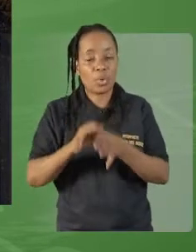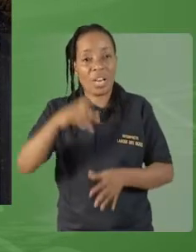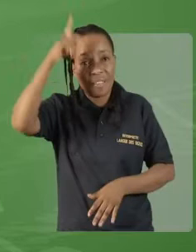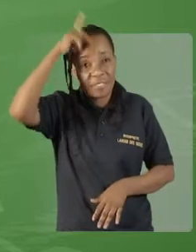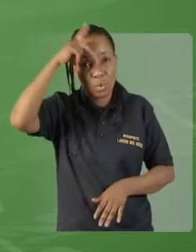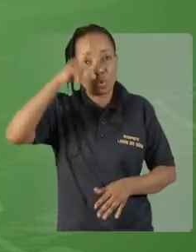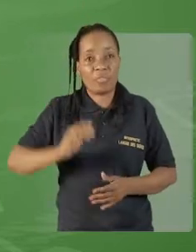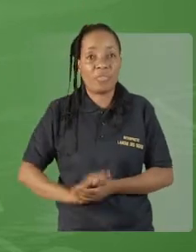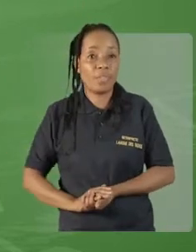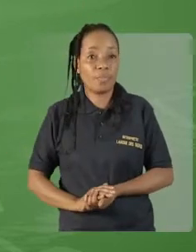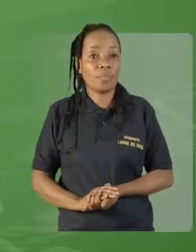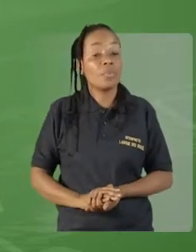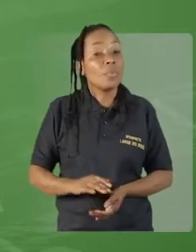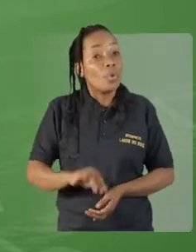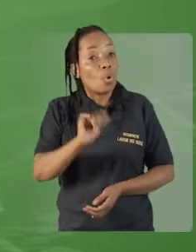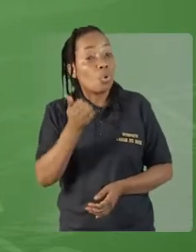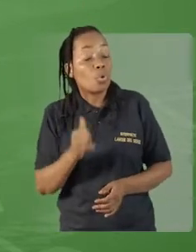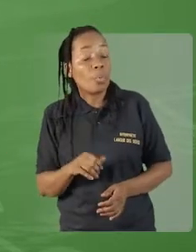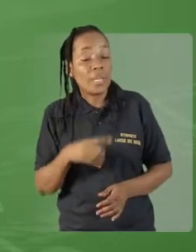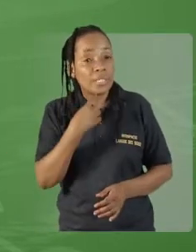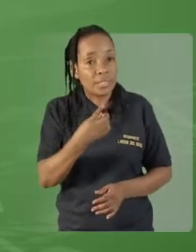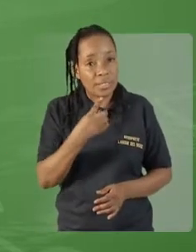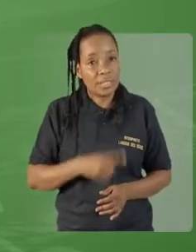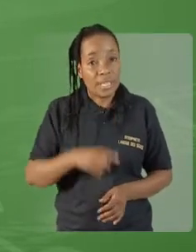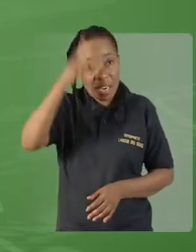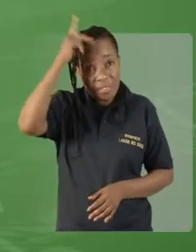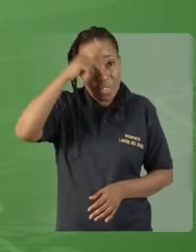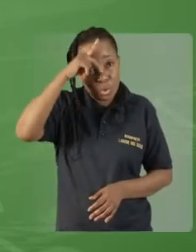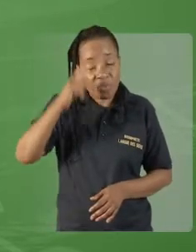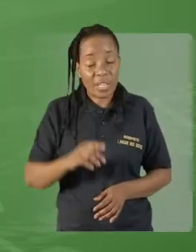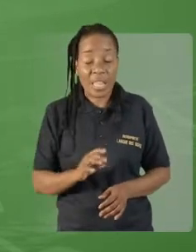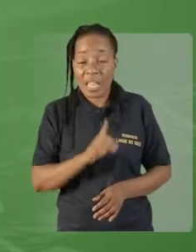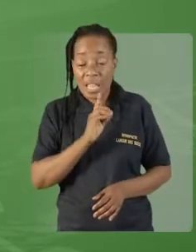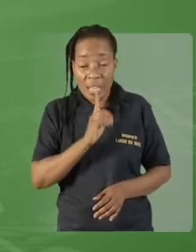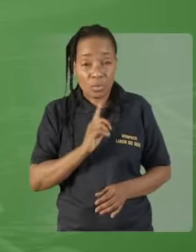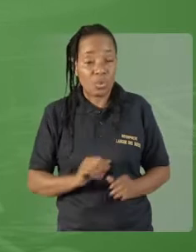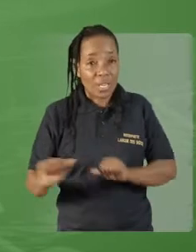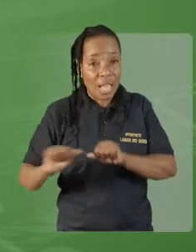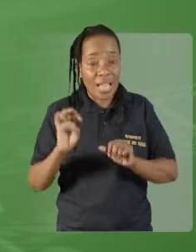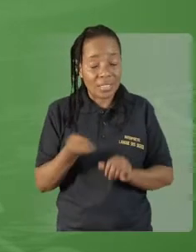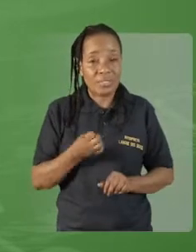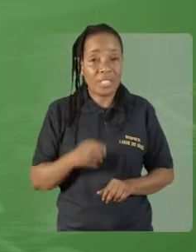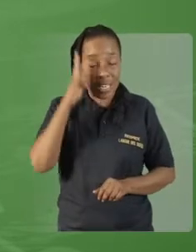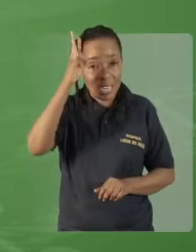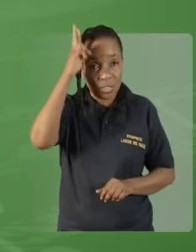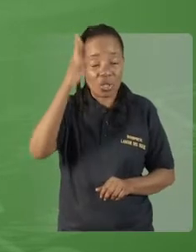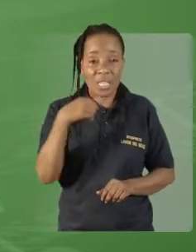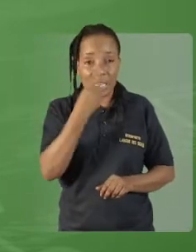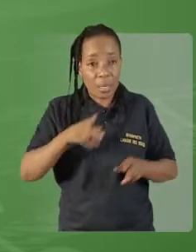Autrement dit, la philosophie est une activité rationnelle qui permet de canaliser les pratiques